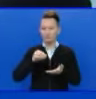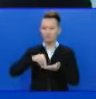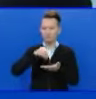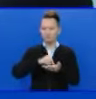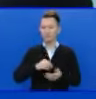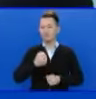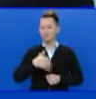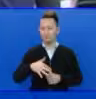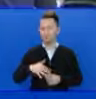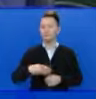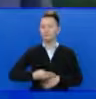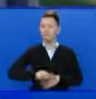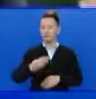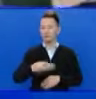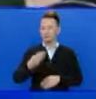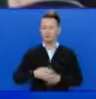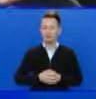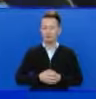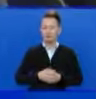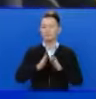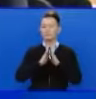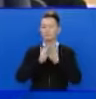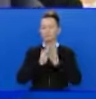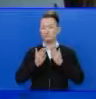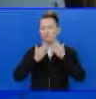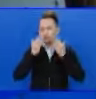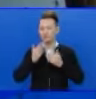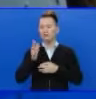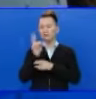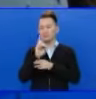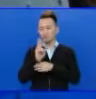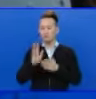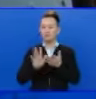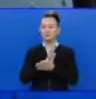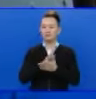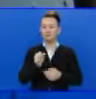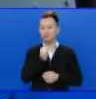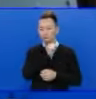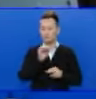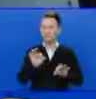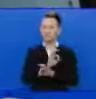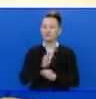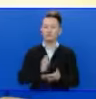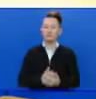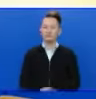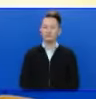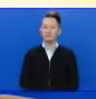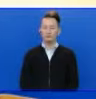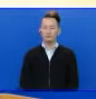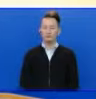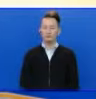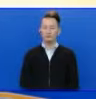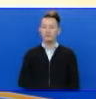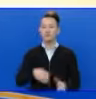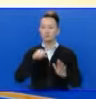тоғызқұмалақ, үстел теннисі. Оқы, кіші кітапханасы және кинозалдар мен тегін караоке клубтары жұмыс істейді. Ақпарат технологиялар